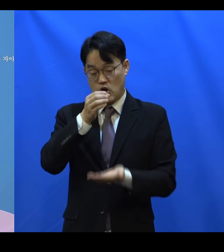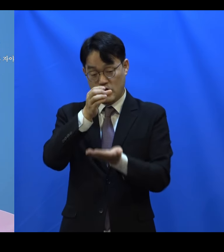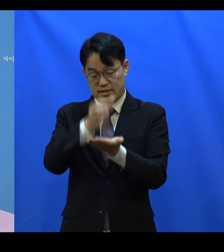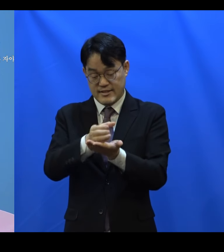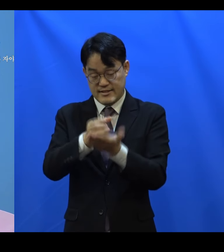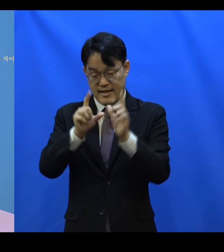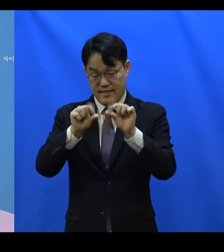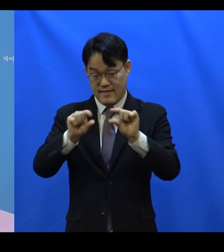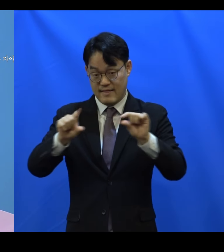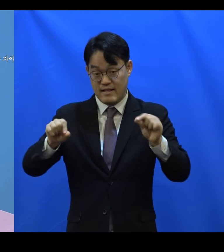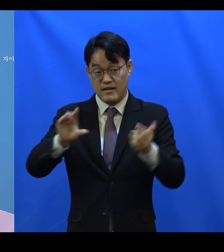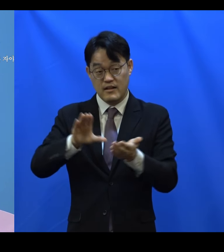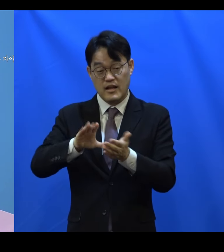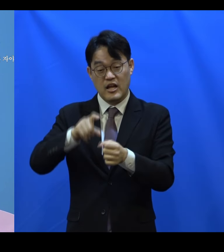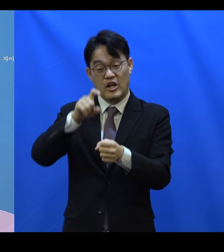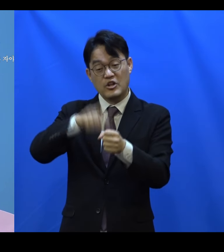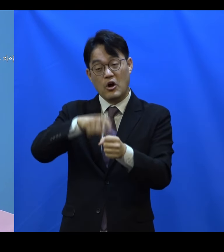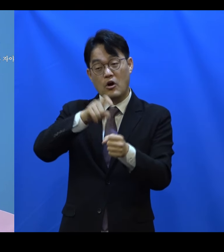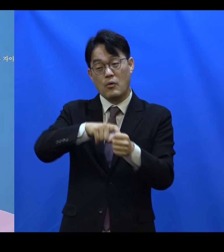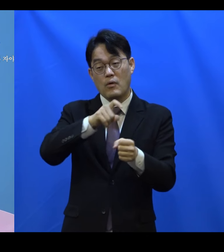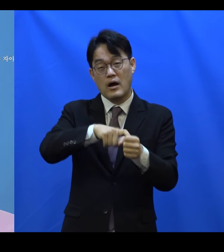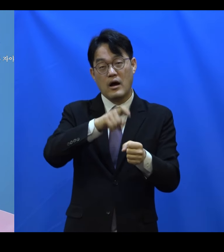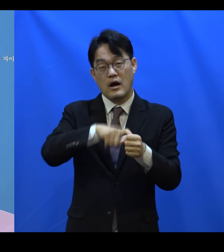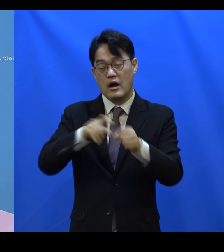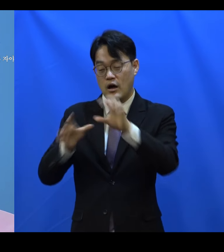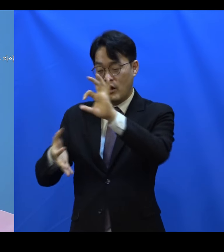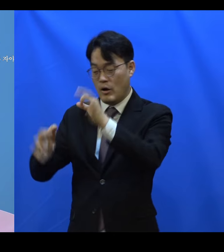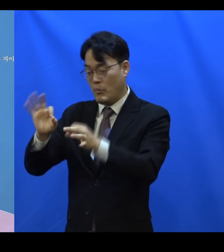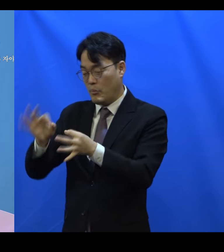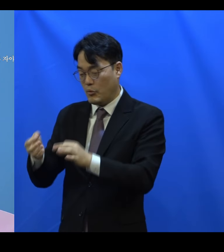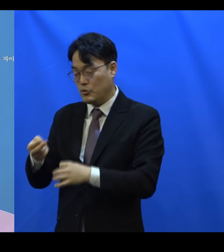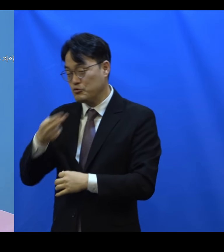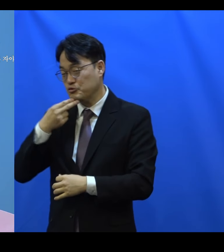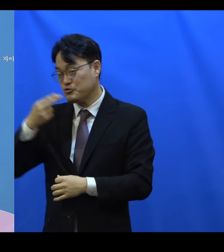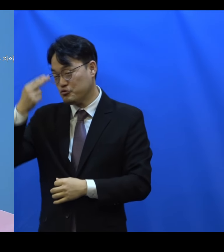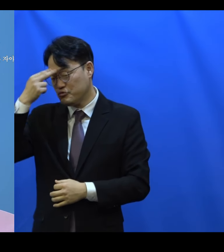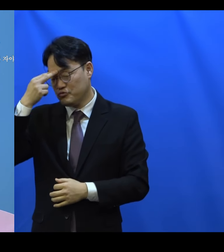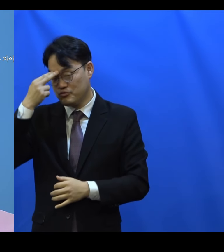성찬식에서도 떡과 포도주를 이게 진짜 제대로 해야 되는데 우리 너무 약식으로 해요, 사실.